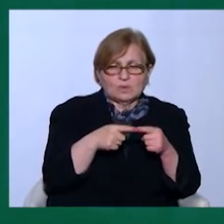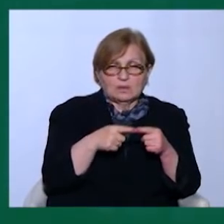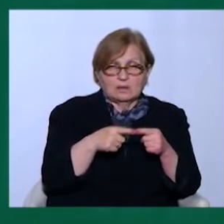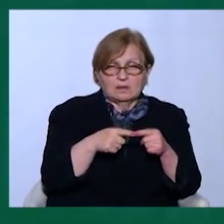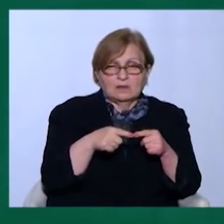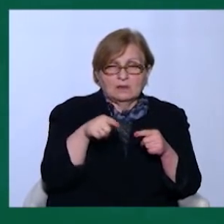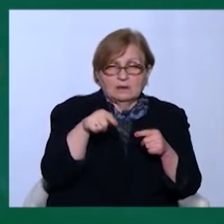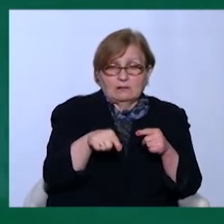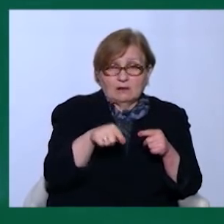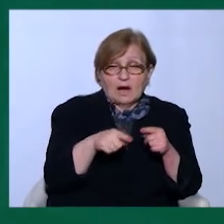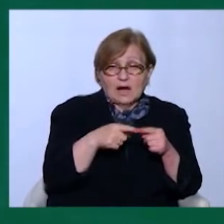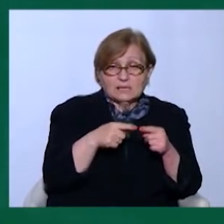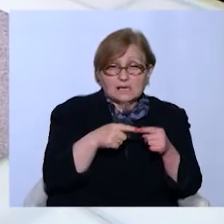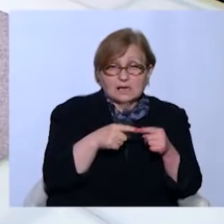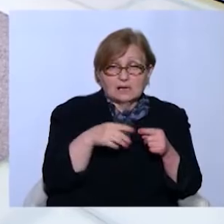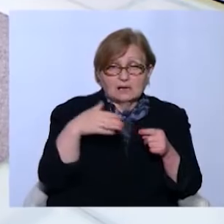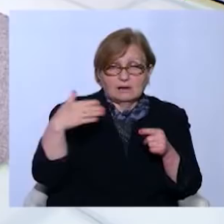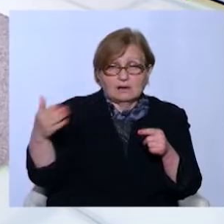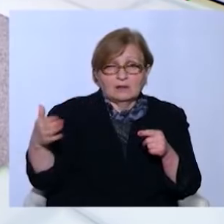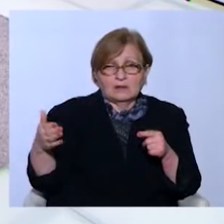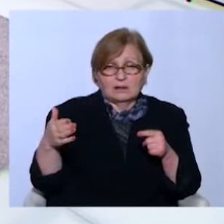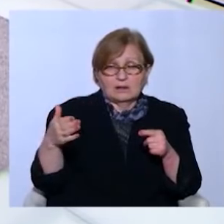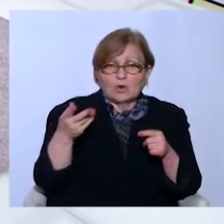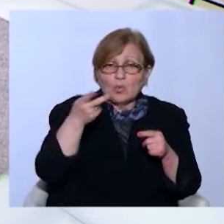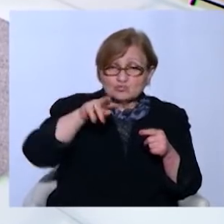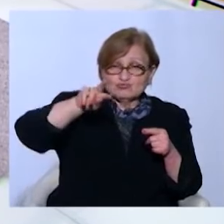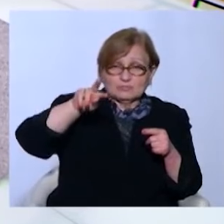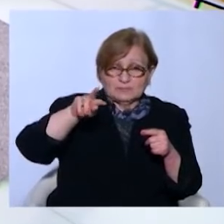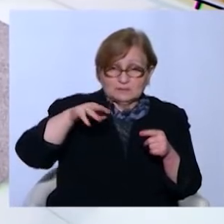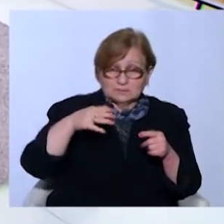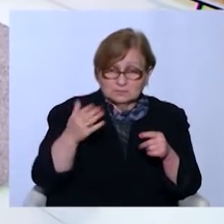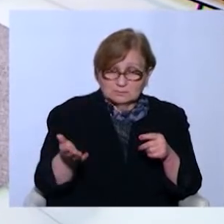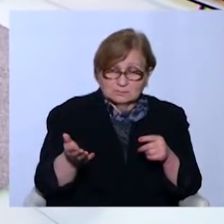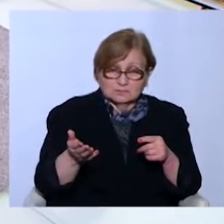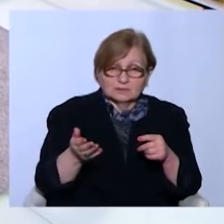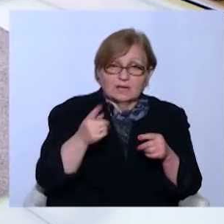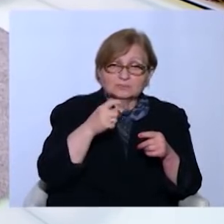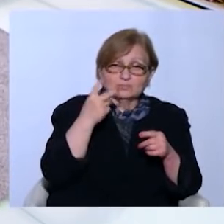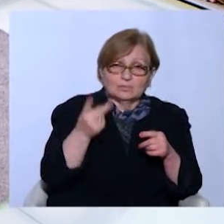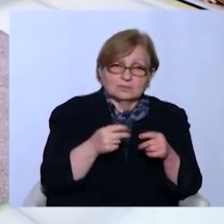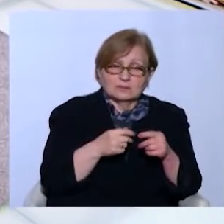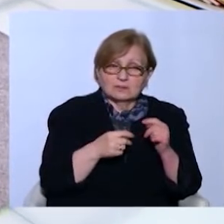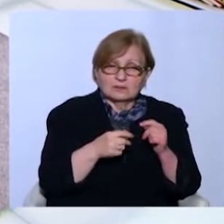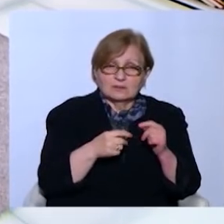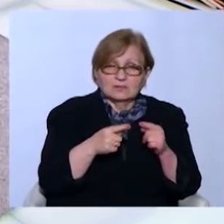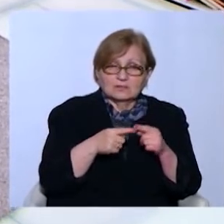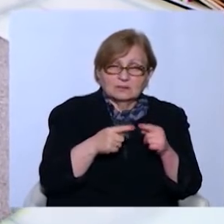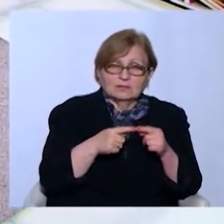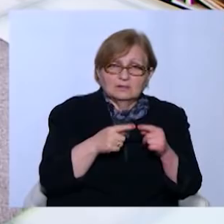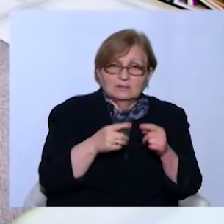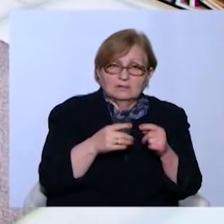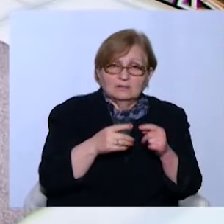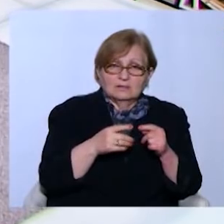ამ 100-კუთხა პრიზმას წახნაგი ექნება 12, ანუ 102, წვერო